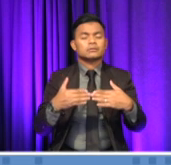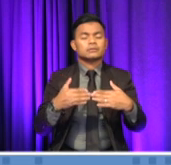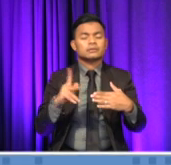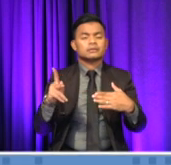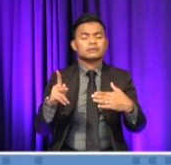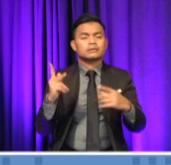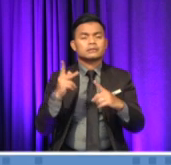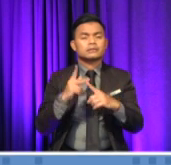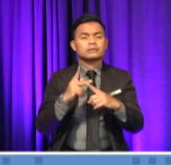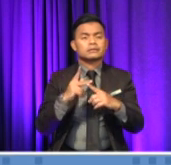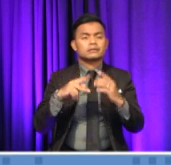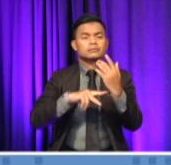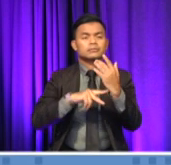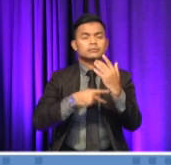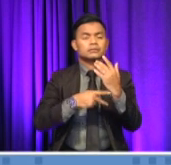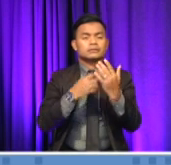pernyataan